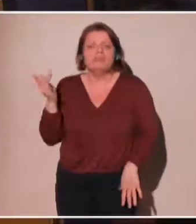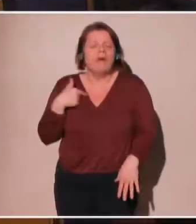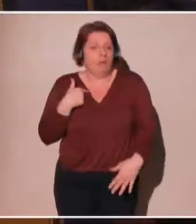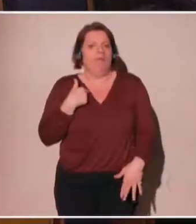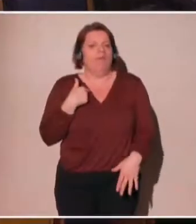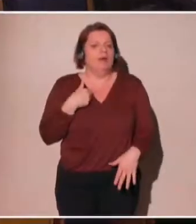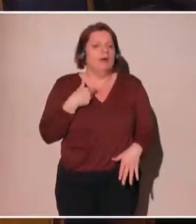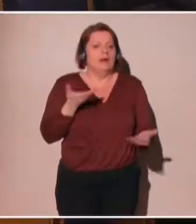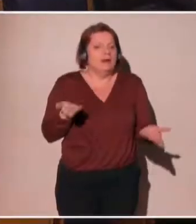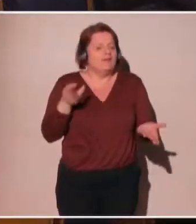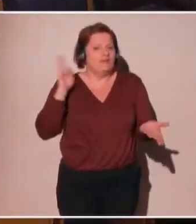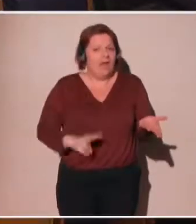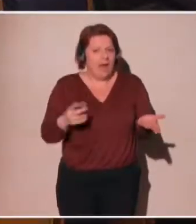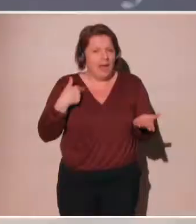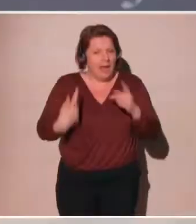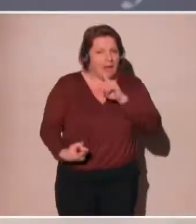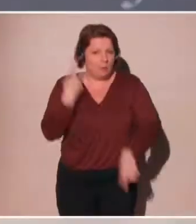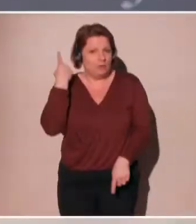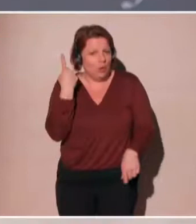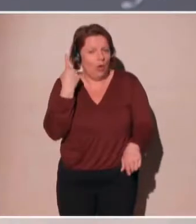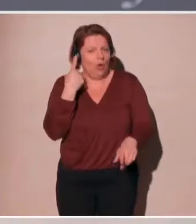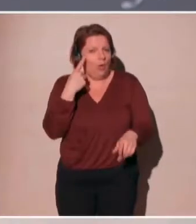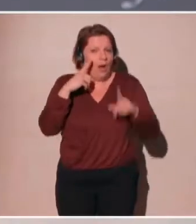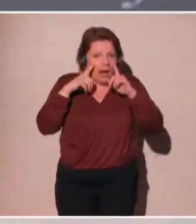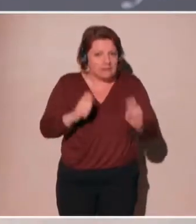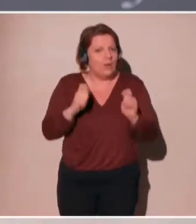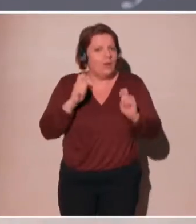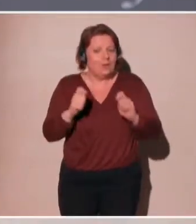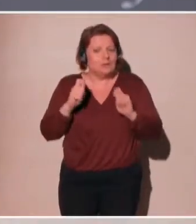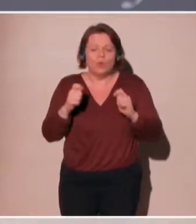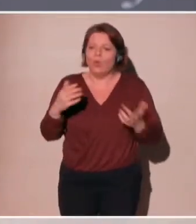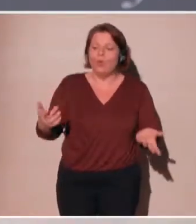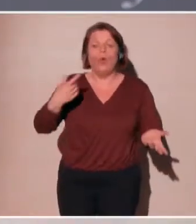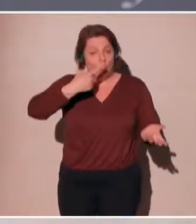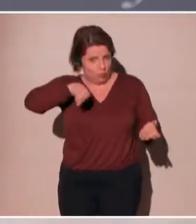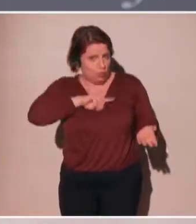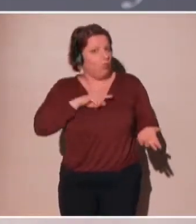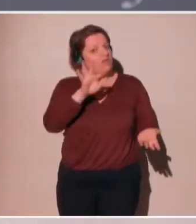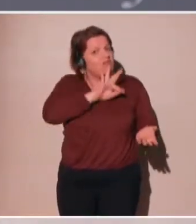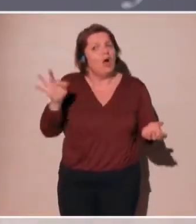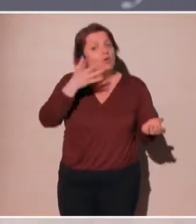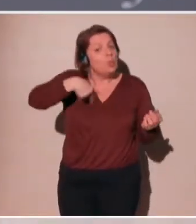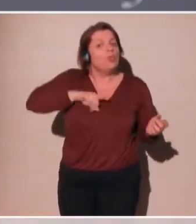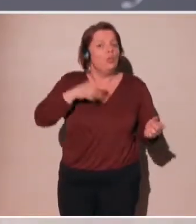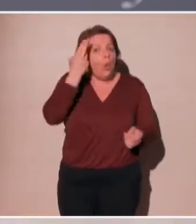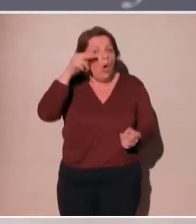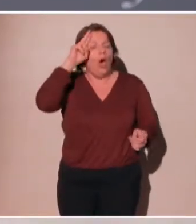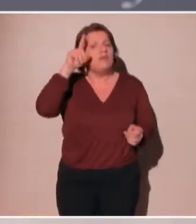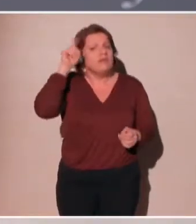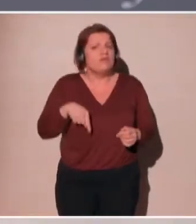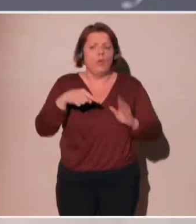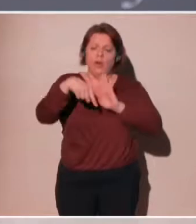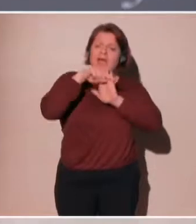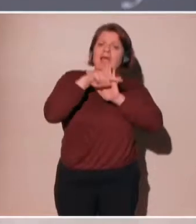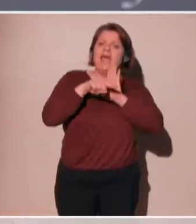Et donc, je voudrais vraiment insister sur le fait qu'il nous appartient à nous, la France, nous l'Europe, de définir les